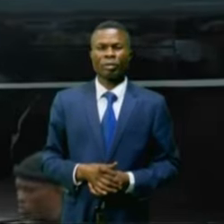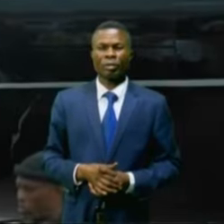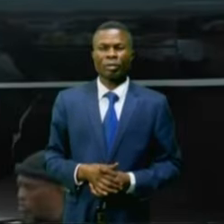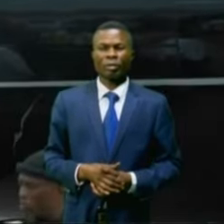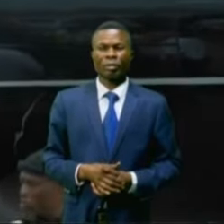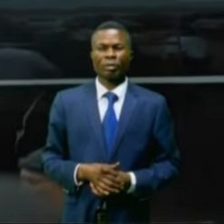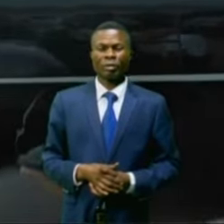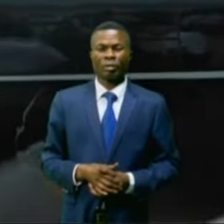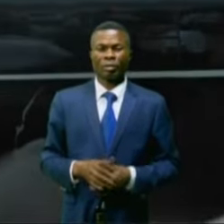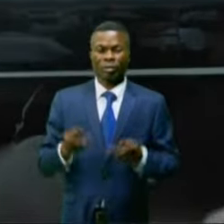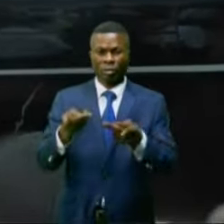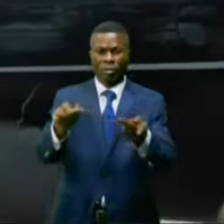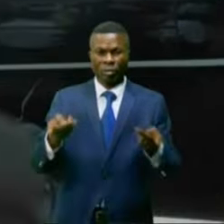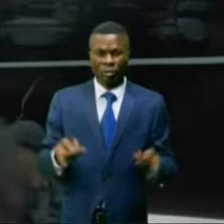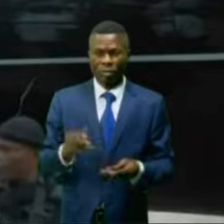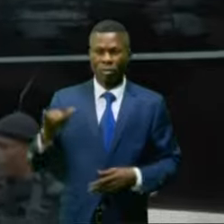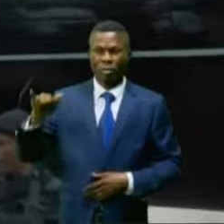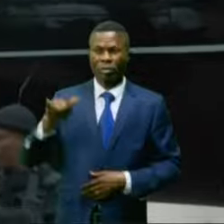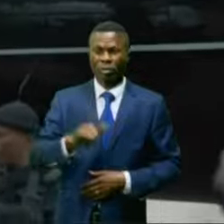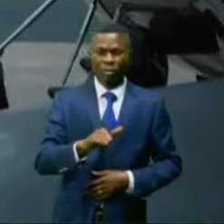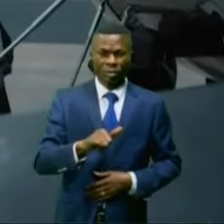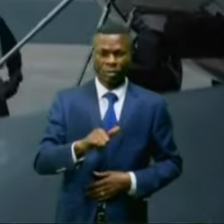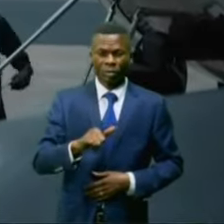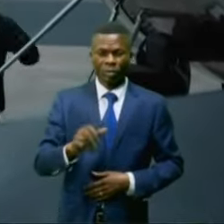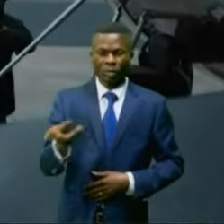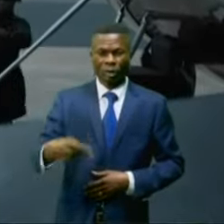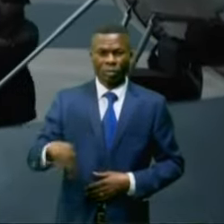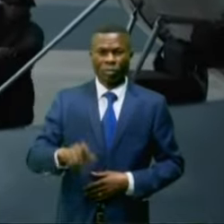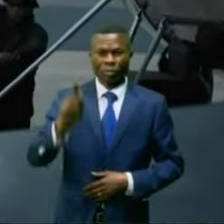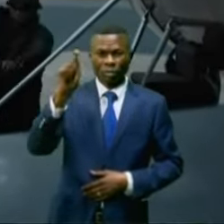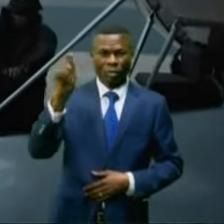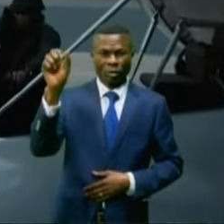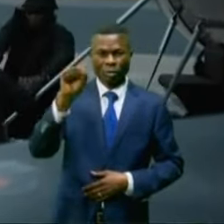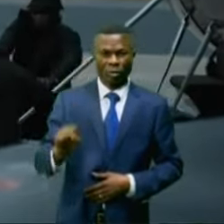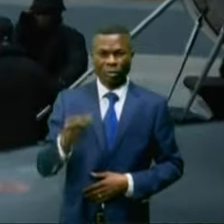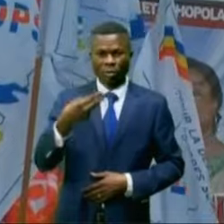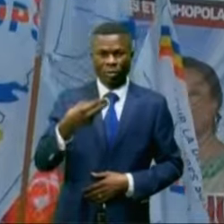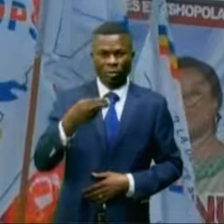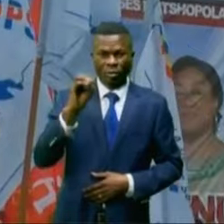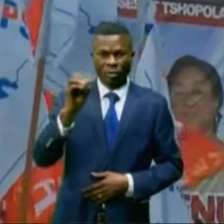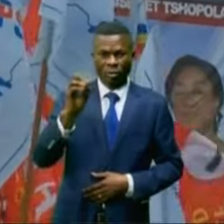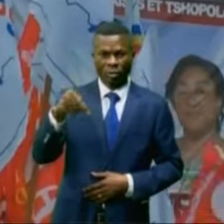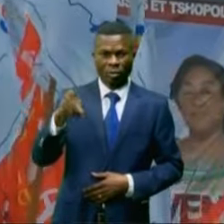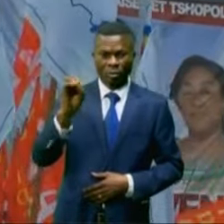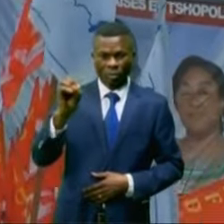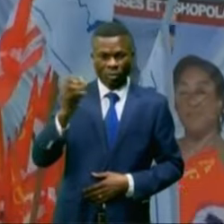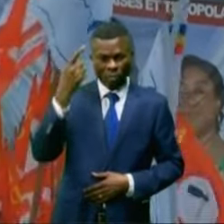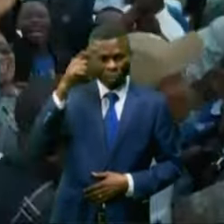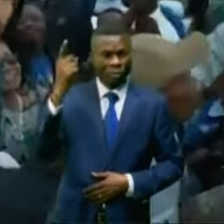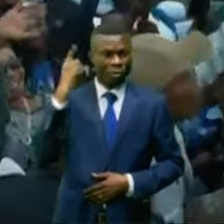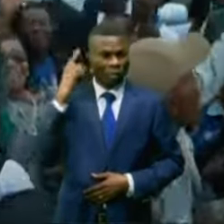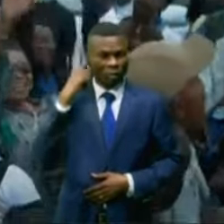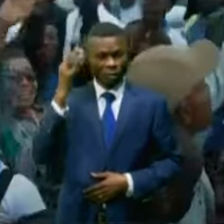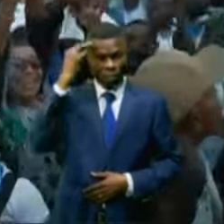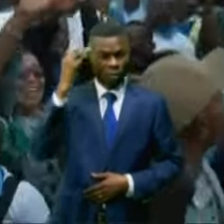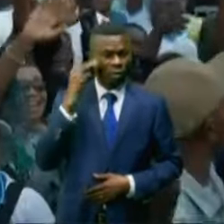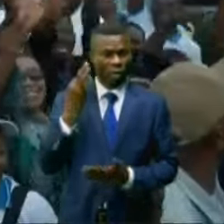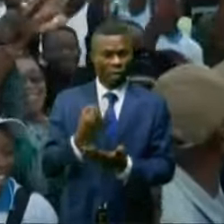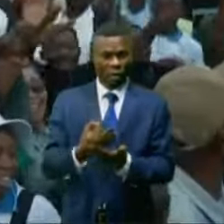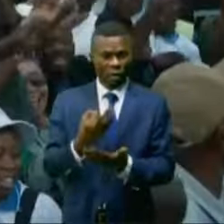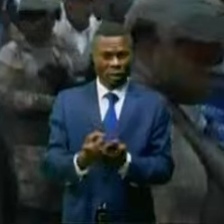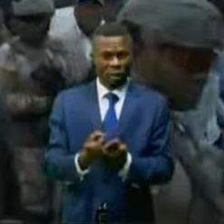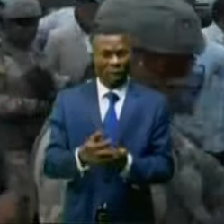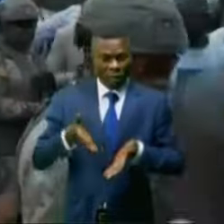La place de la poste de Kisangani de la province de la Tchopo était noire de monde pour écouter le ministre des Finances